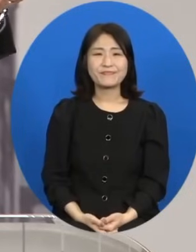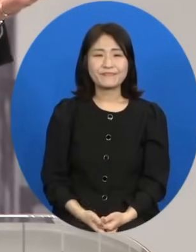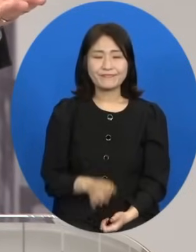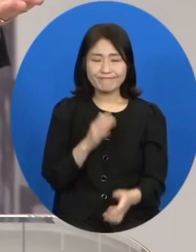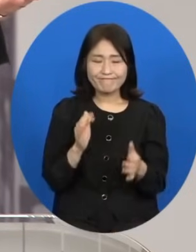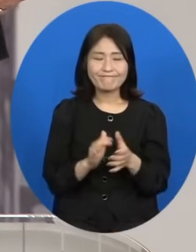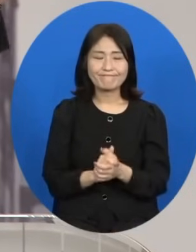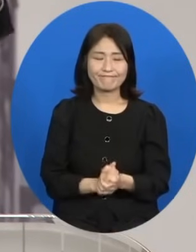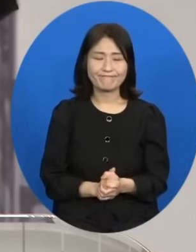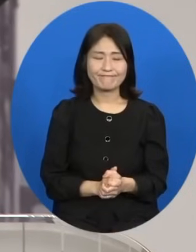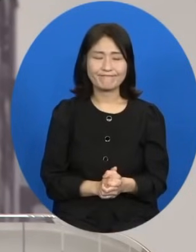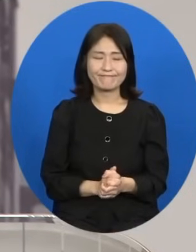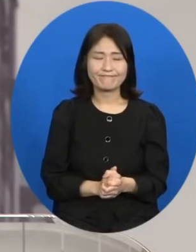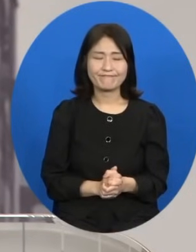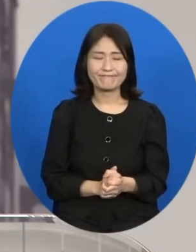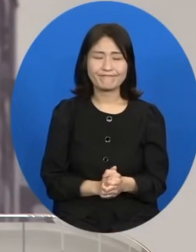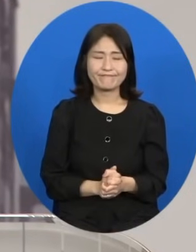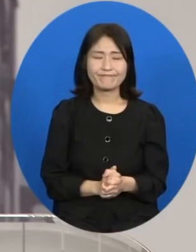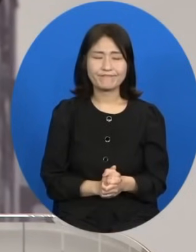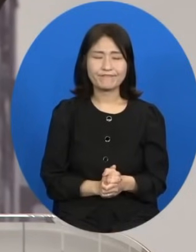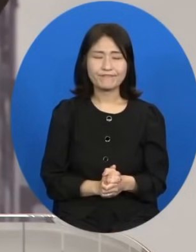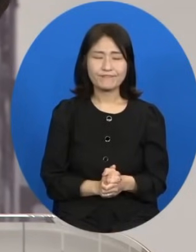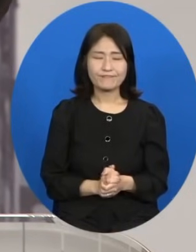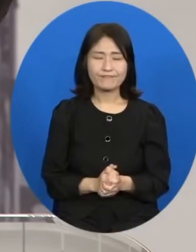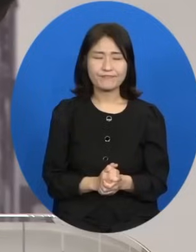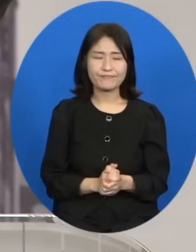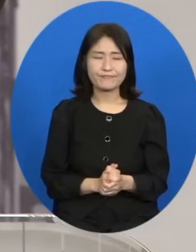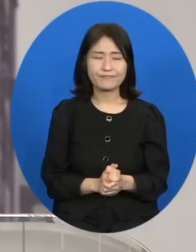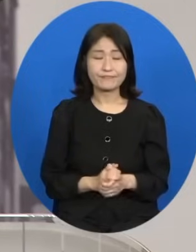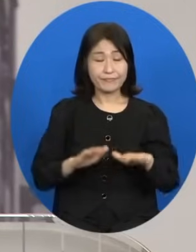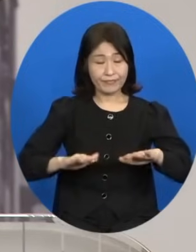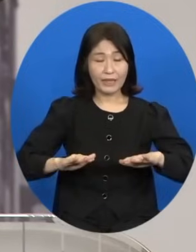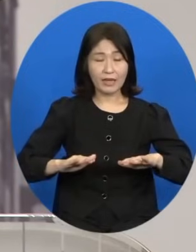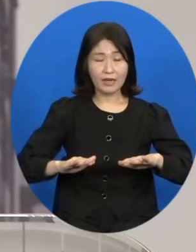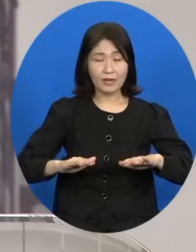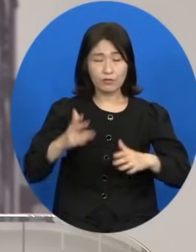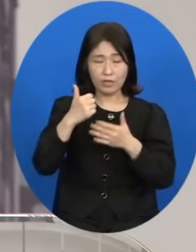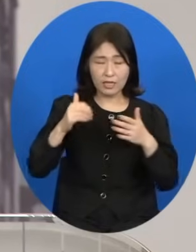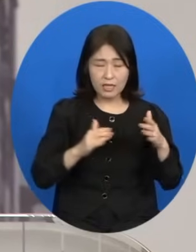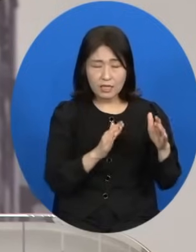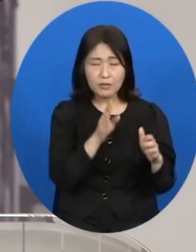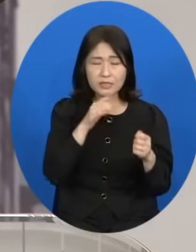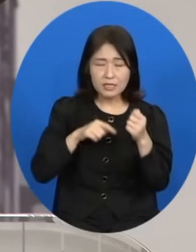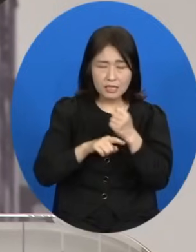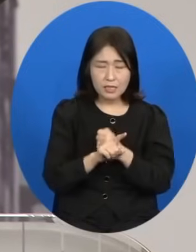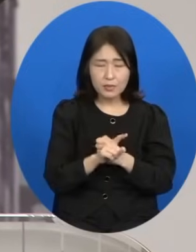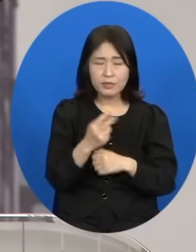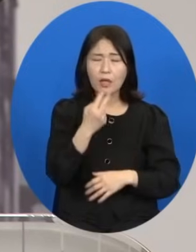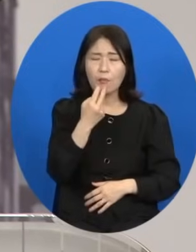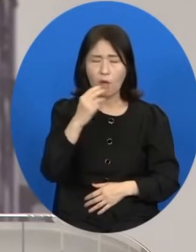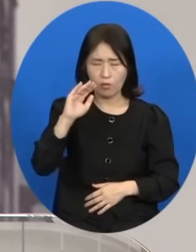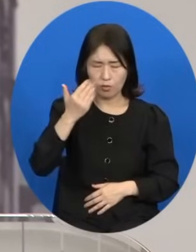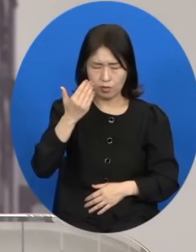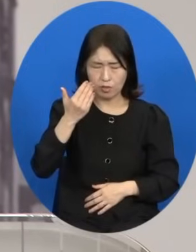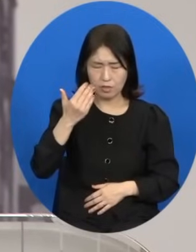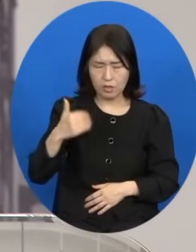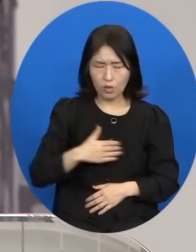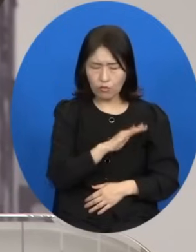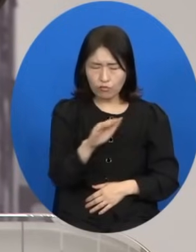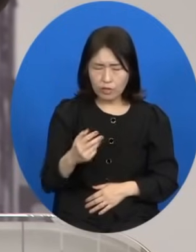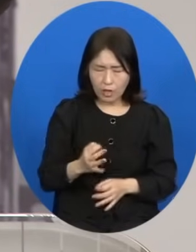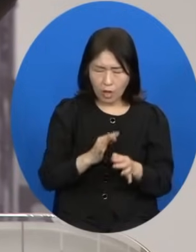아멘 기도하겠습니다 이제는 우리의 길이요 진리여 생명 되신 또 우리의